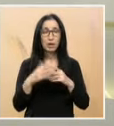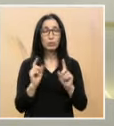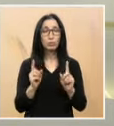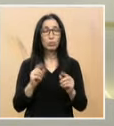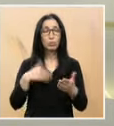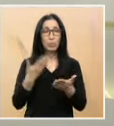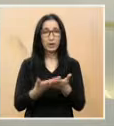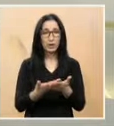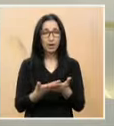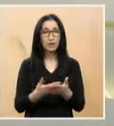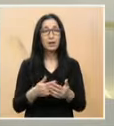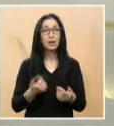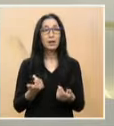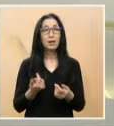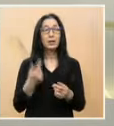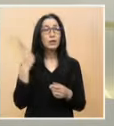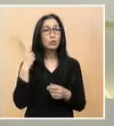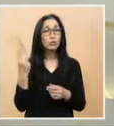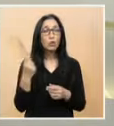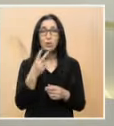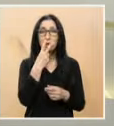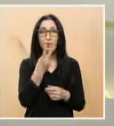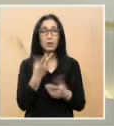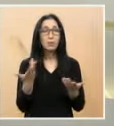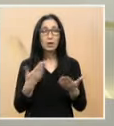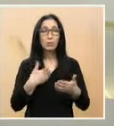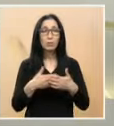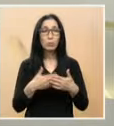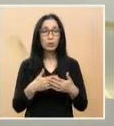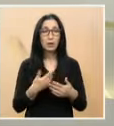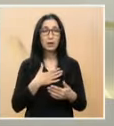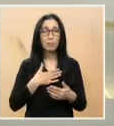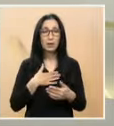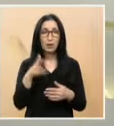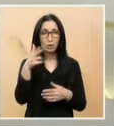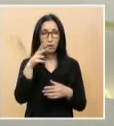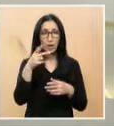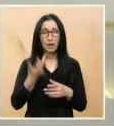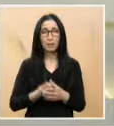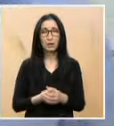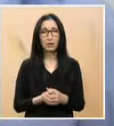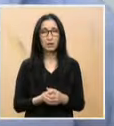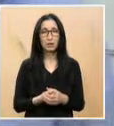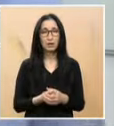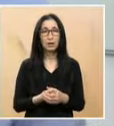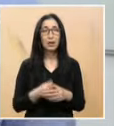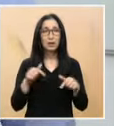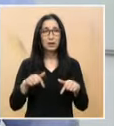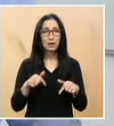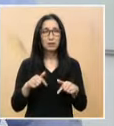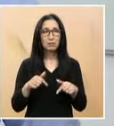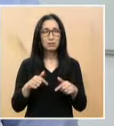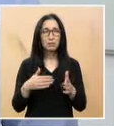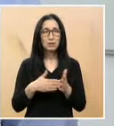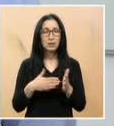специалности, които предлагате в гимназията. Предлагам сега да чуем и видим какво споделиха те пред нашата камера. Спрях се